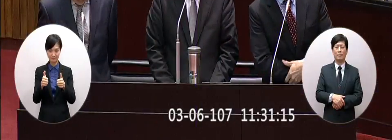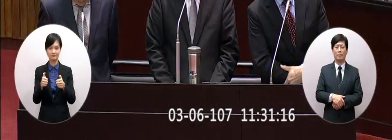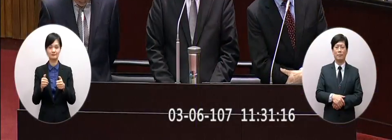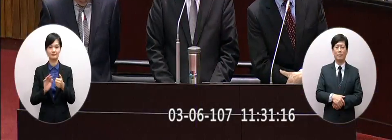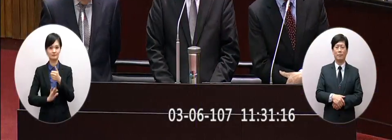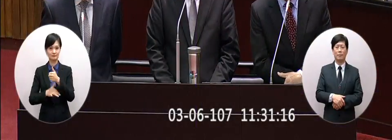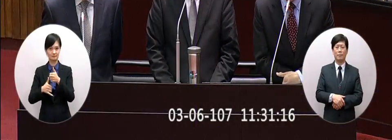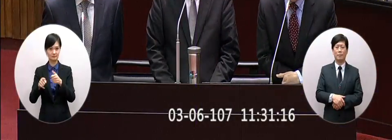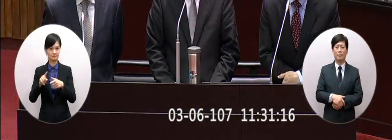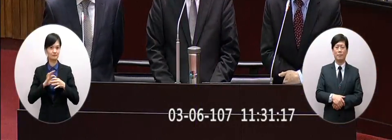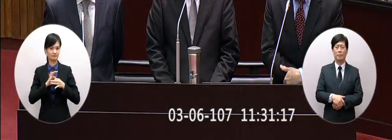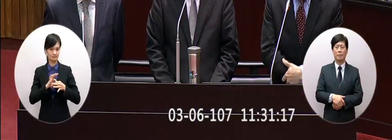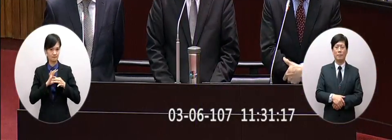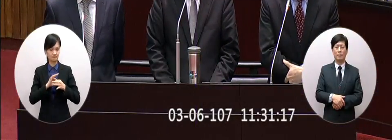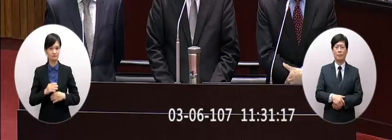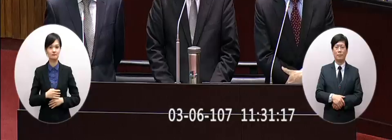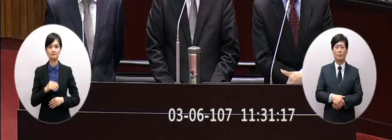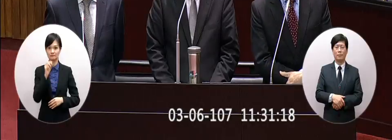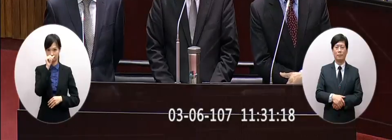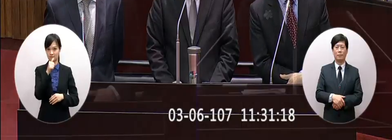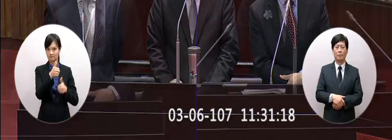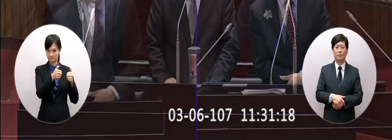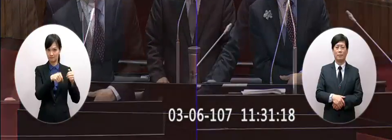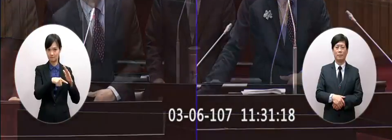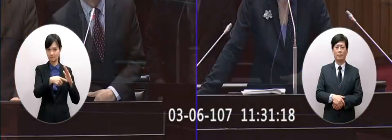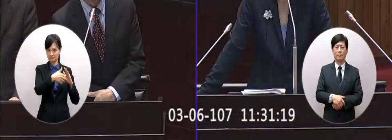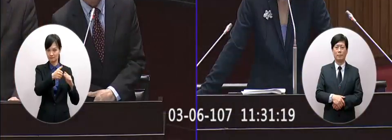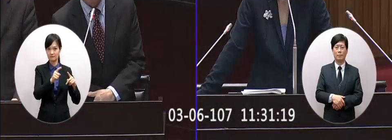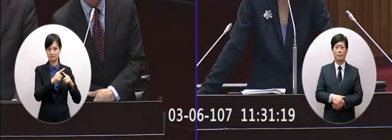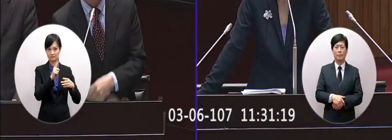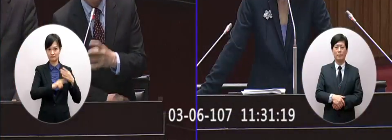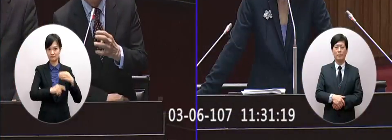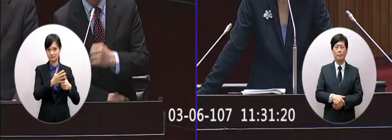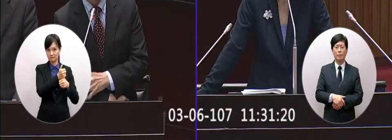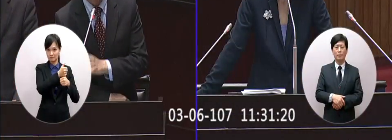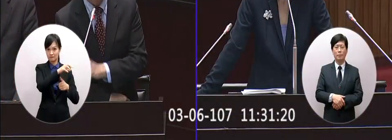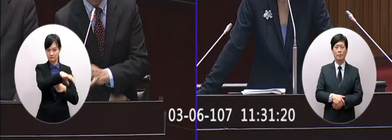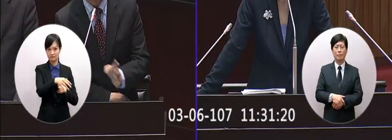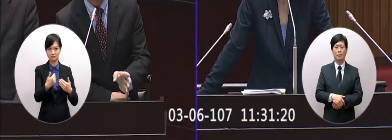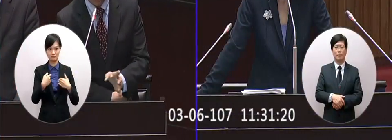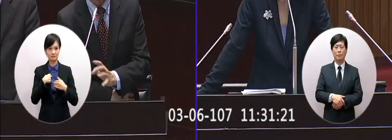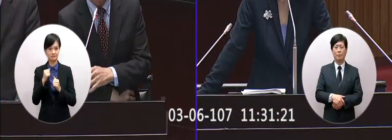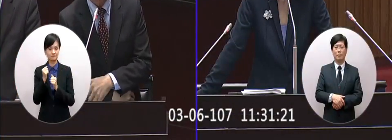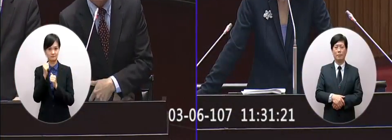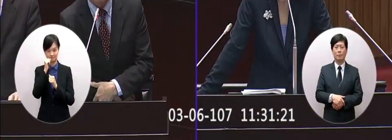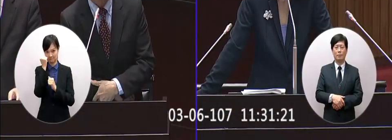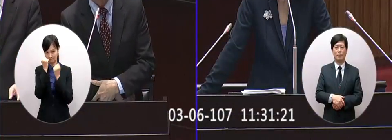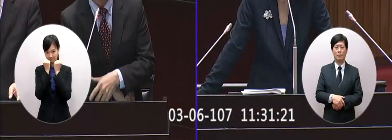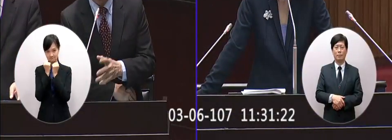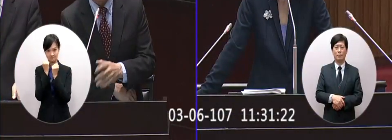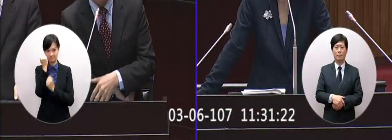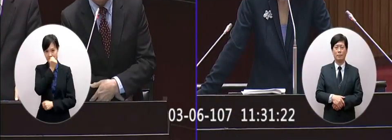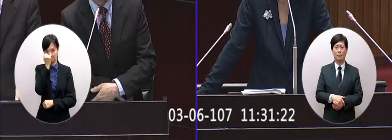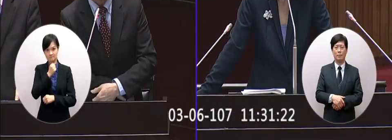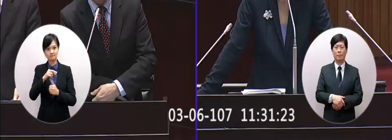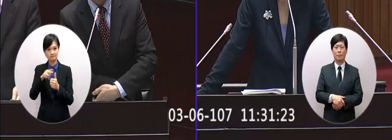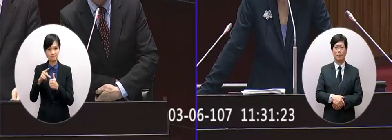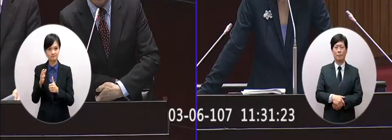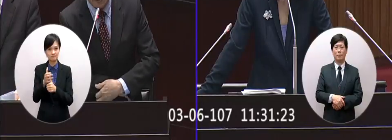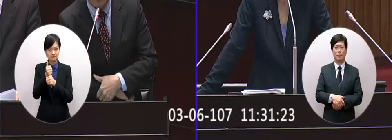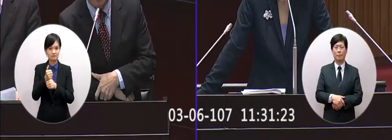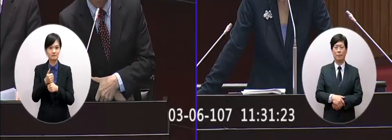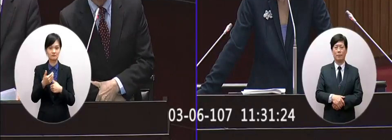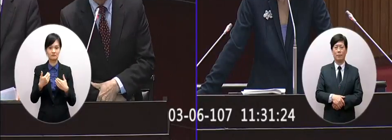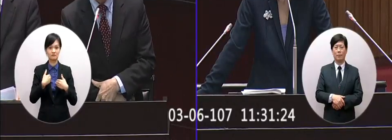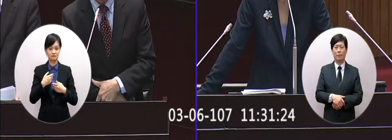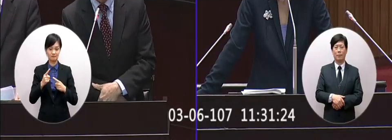要特别感谢院长跟、人事总处呢，他已经给我们矫正署呢、在今年跟明年有400人这样人力的这样的